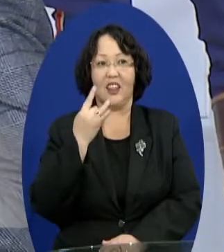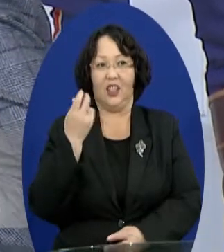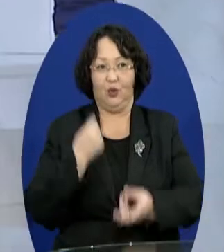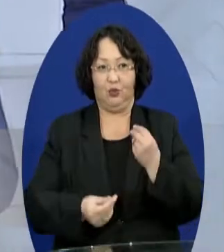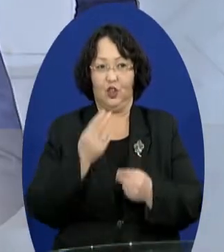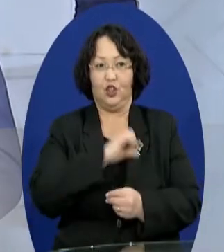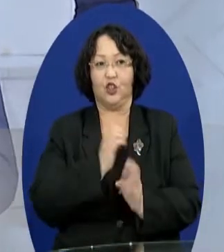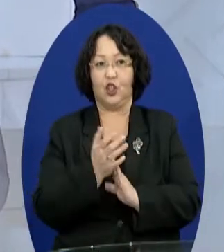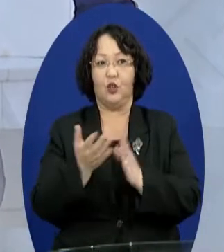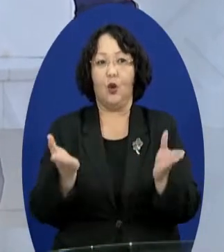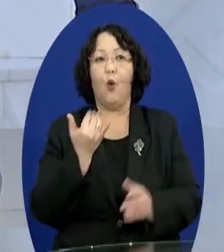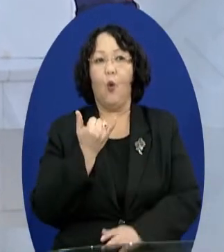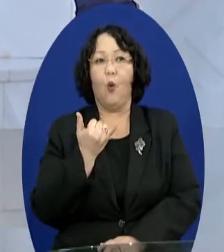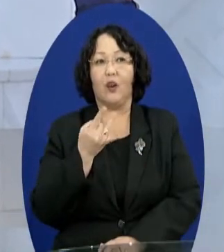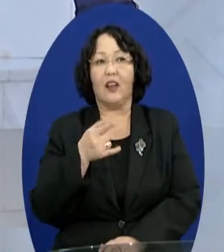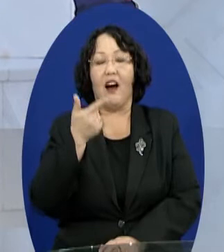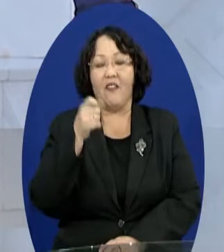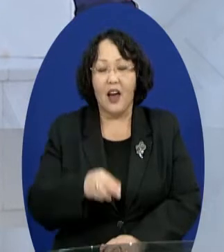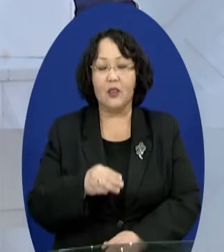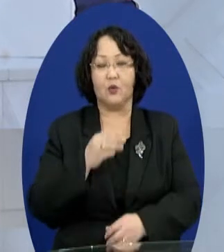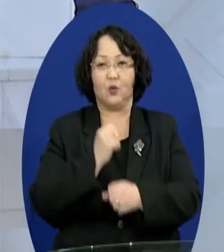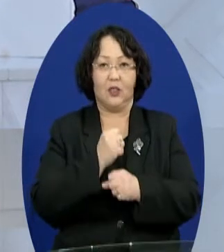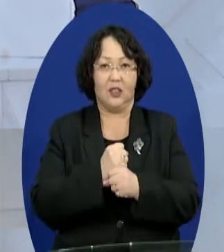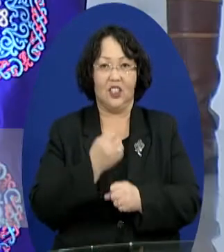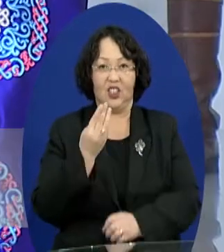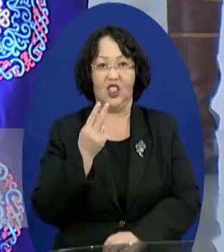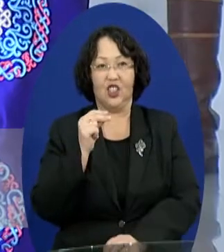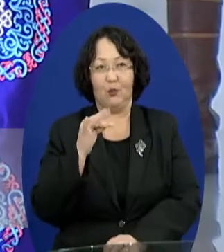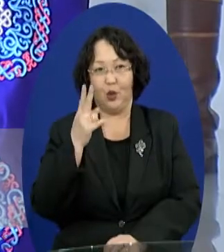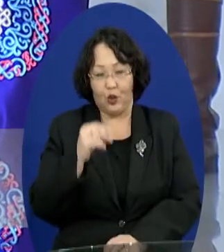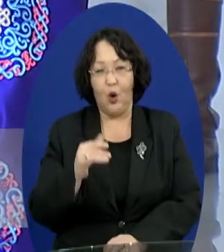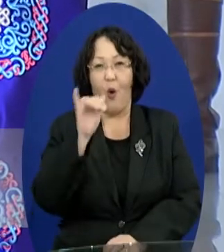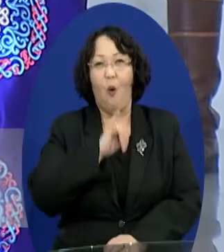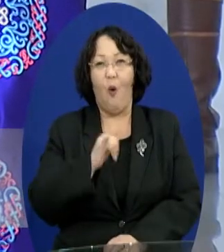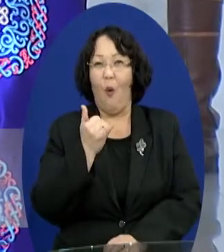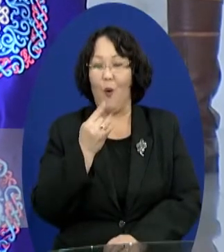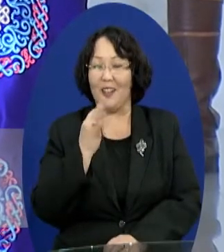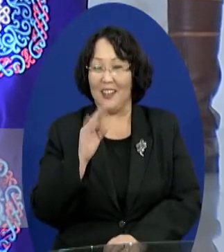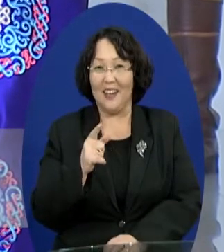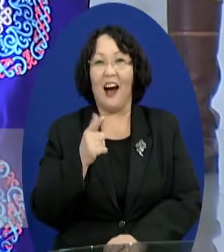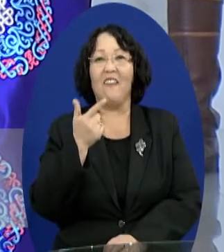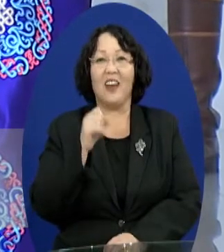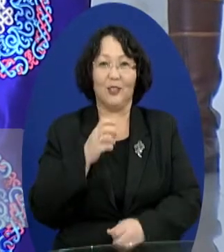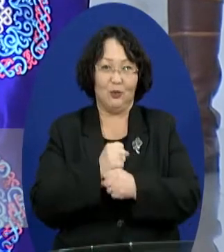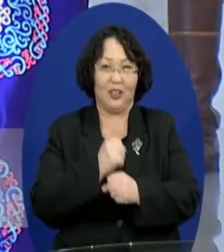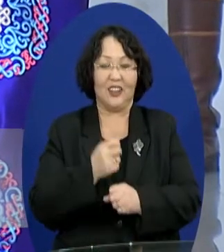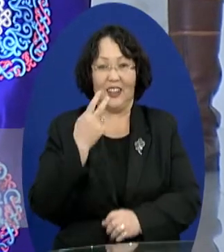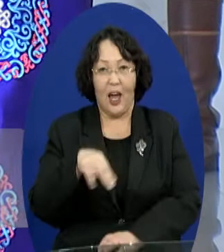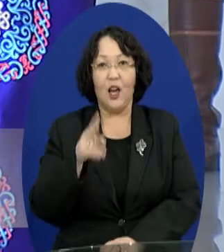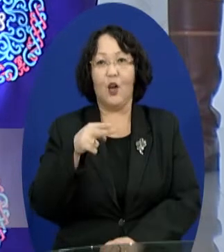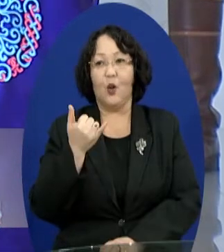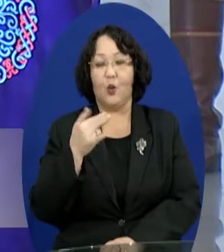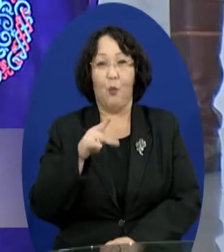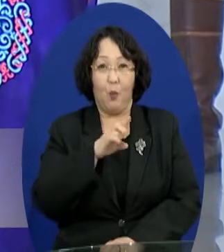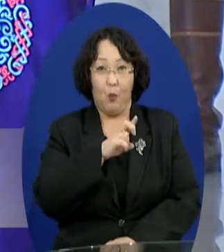Мөн урлагийн гавьяац зүтгэлтийн шагдар жуйн Чимэд Дорж урлагийн гавьяац зүтгэлтэн Гаадангийн Дун Бүрээ нарыг Монгол улсын ардын